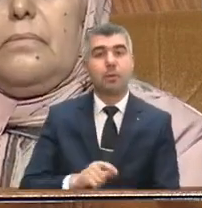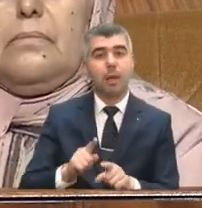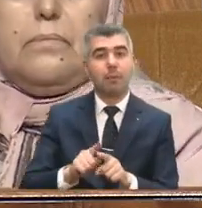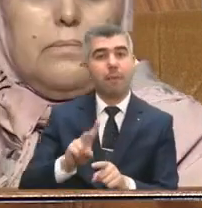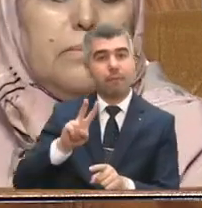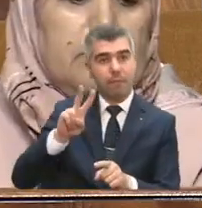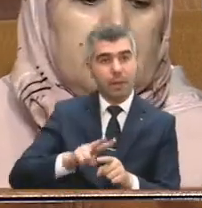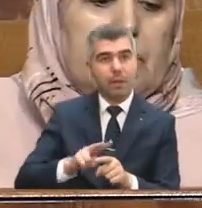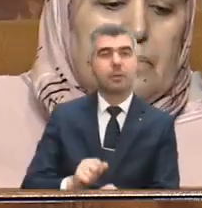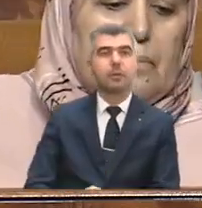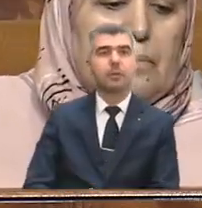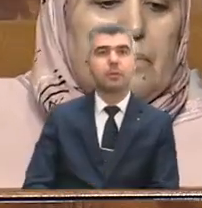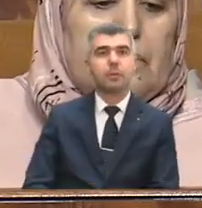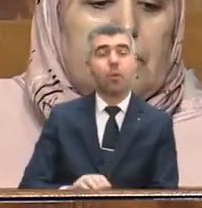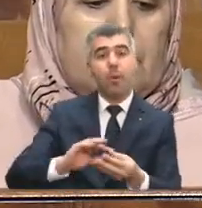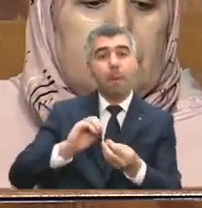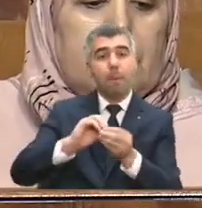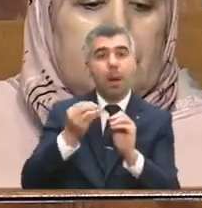لكم ان